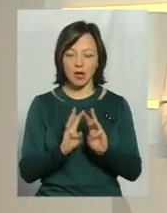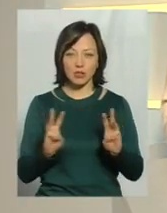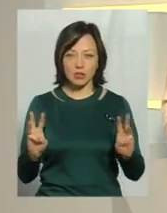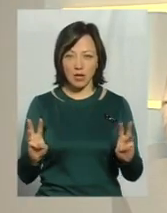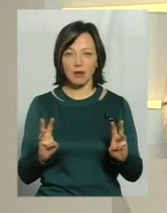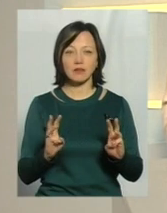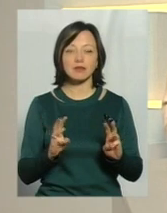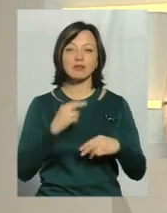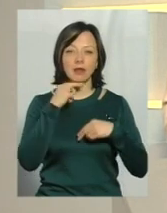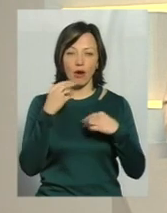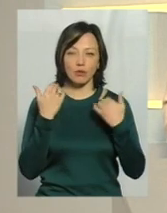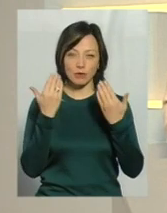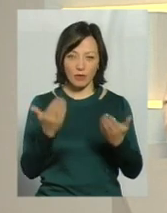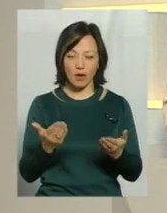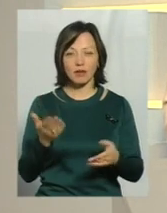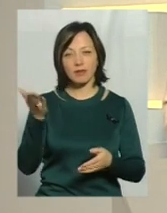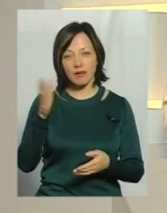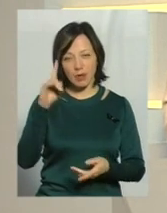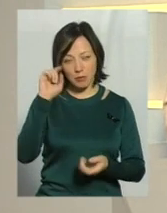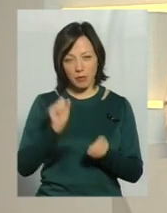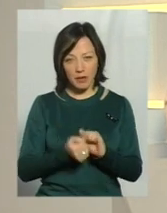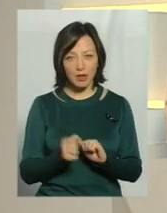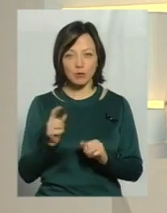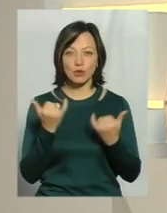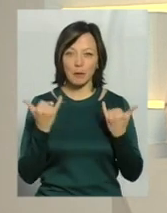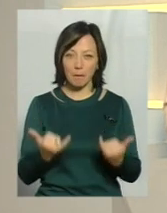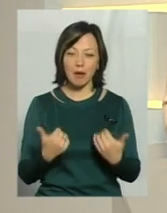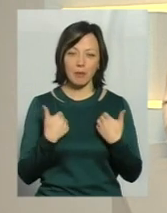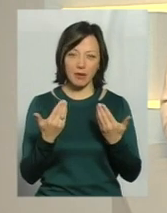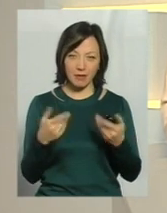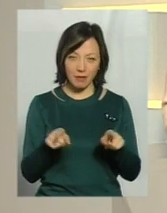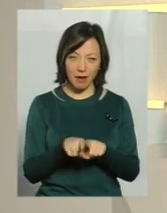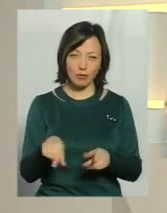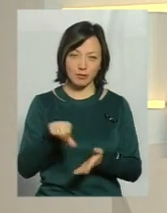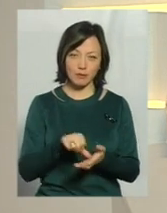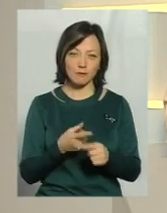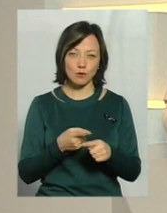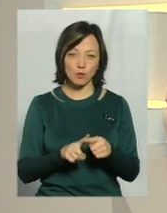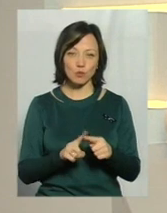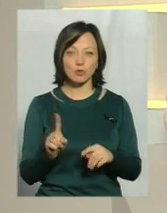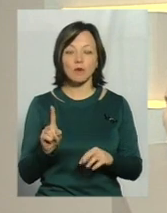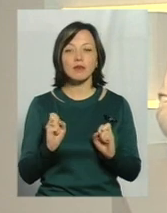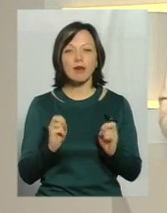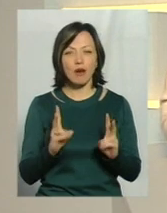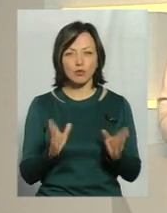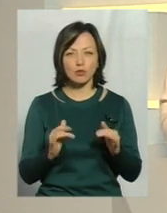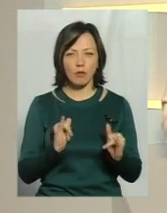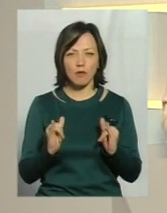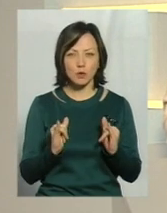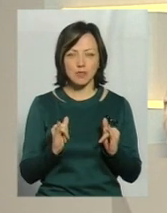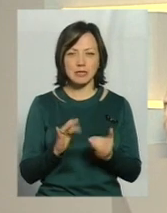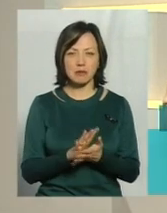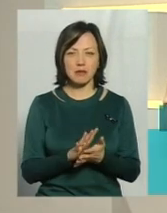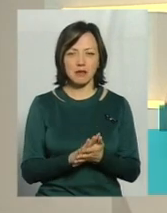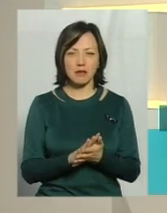глядач, за увагу. І давайте пам'ятати про те, що тепер ми також приймаємо участь у тому, як будуть поводитись